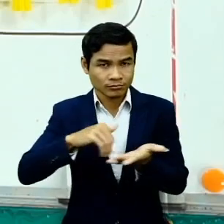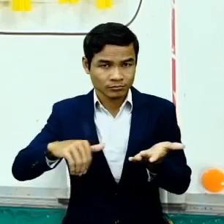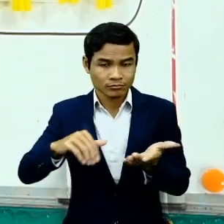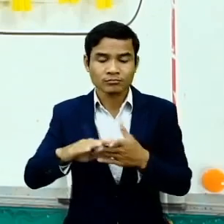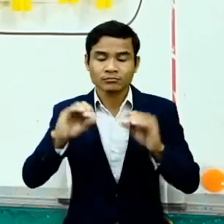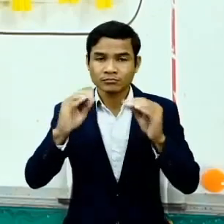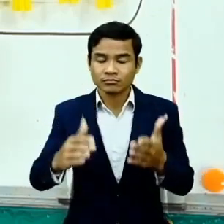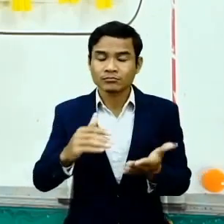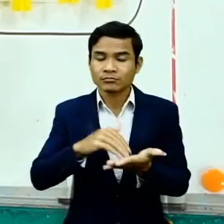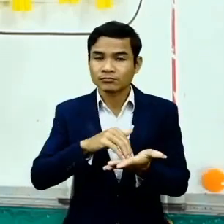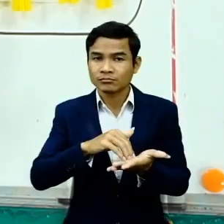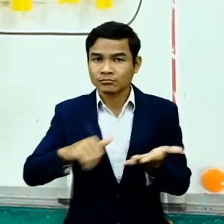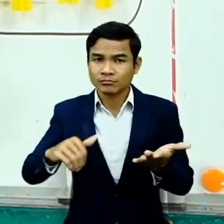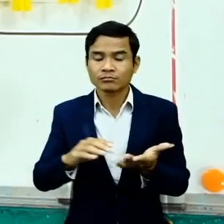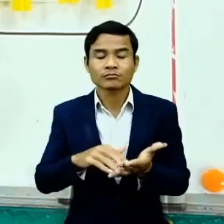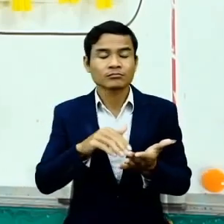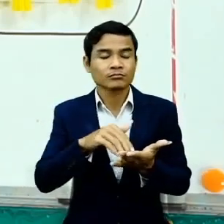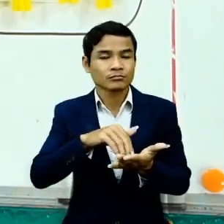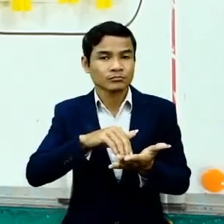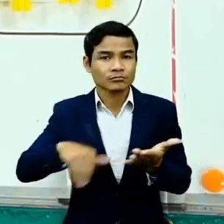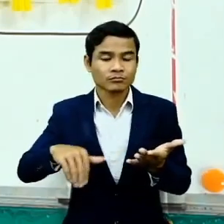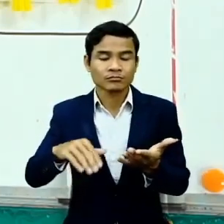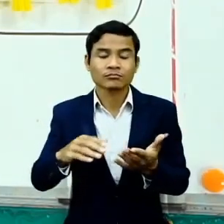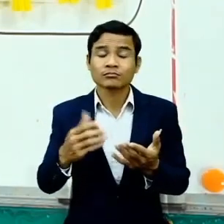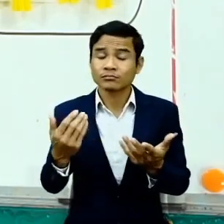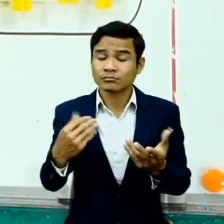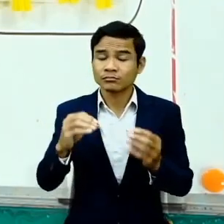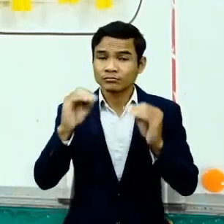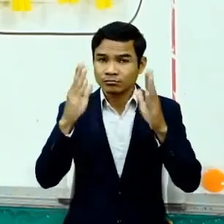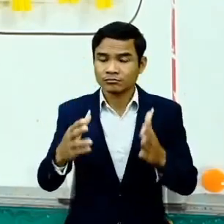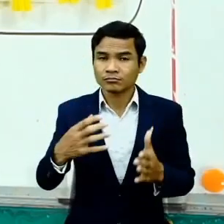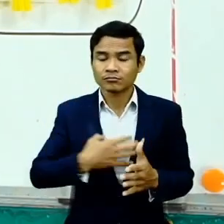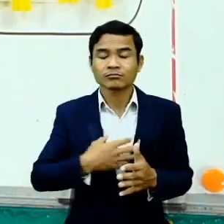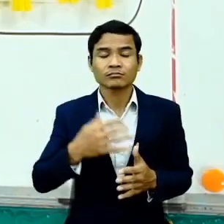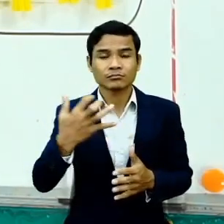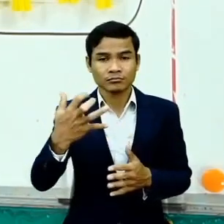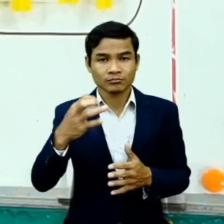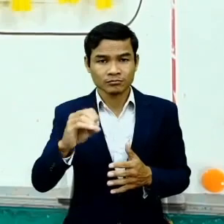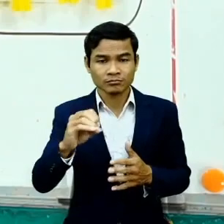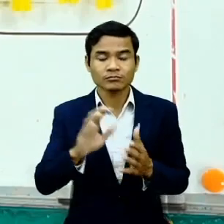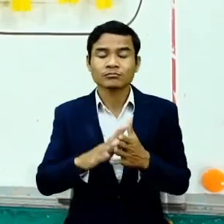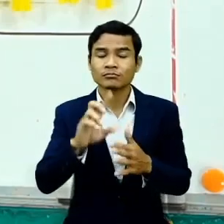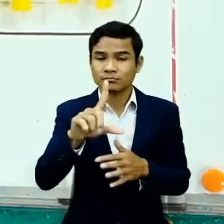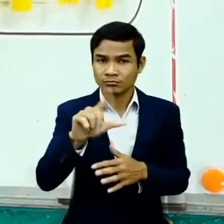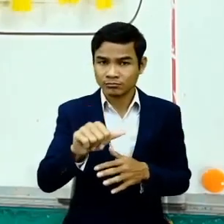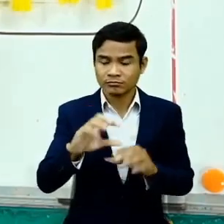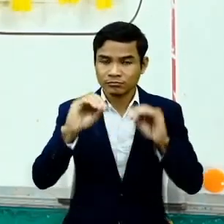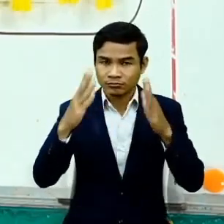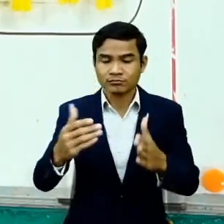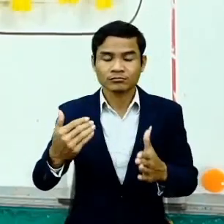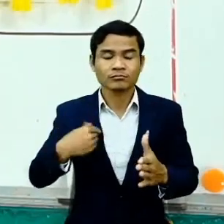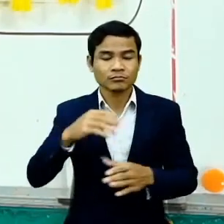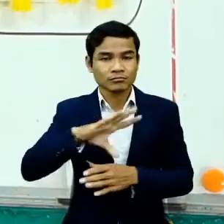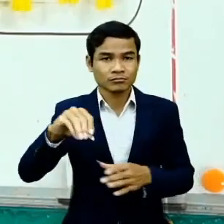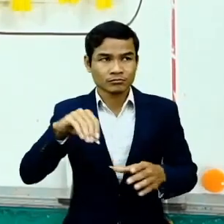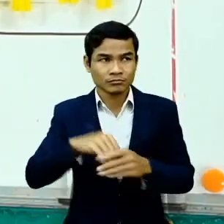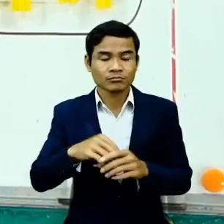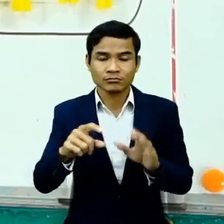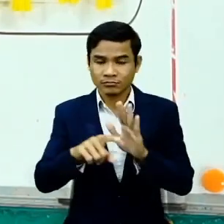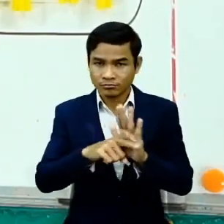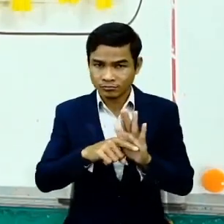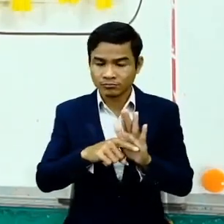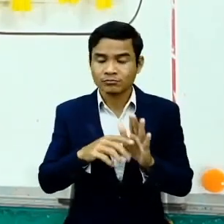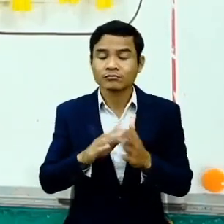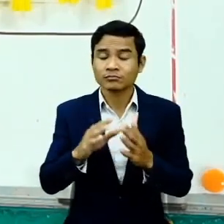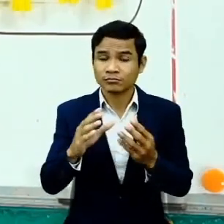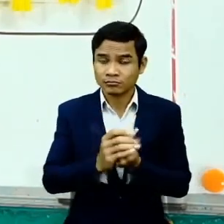này cũ trong ban chất sập chất này chất đáy nha con á chà này cũ trong ban chất sập cư này cũ dột mà rồi chà đây này cứu miên sở rộp ní nhốt mật đỏ nâng